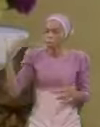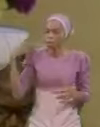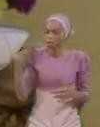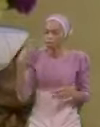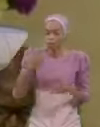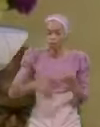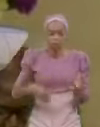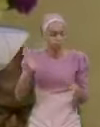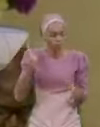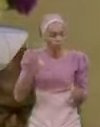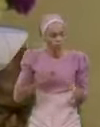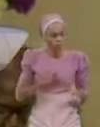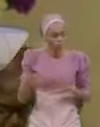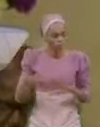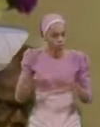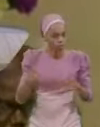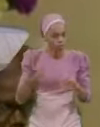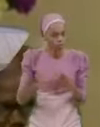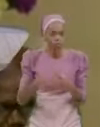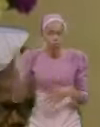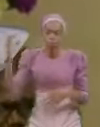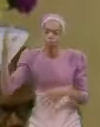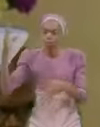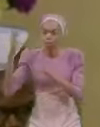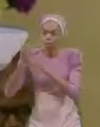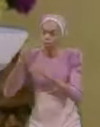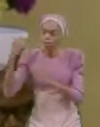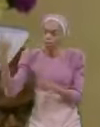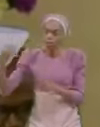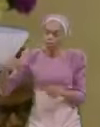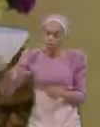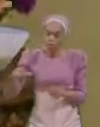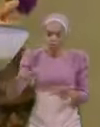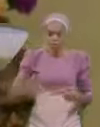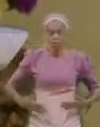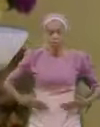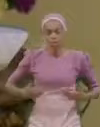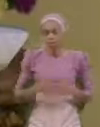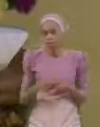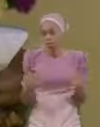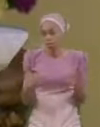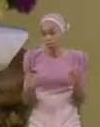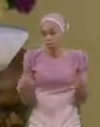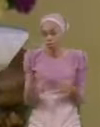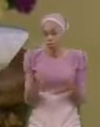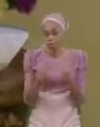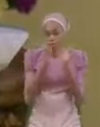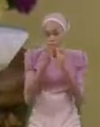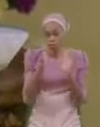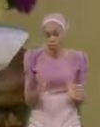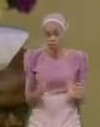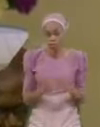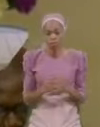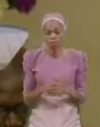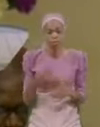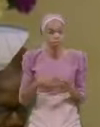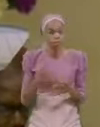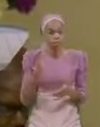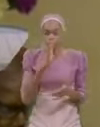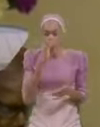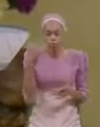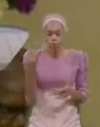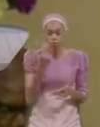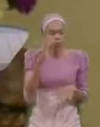que chrétien le sien envie c'est une question qui doit résolre dans nos cœurs à tout moment que nous venons à l'église pour adorer poser la question Seigneur comme